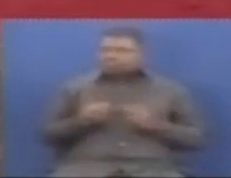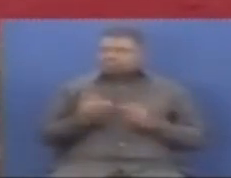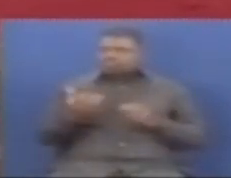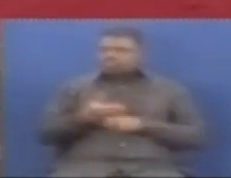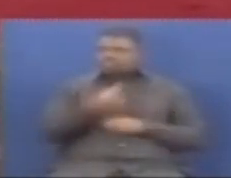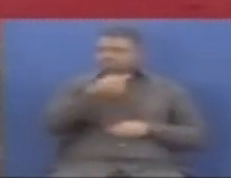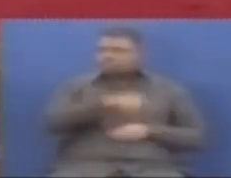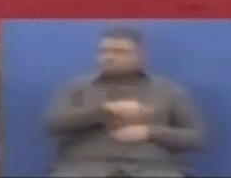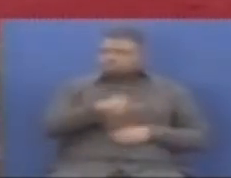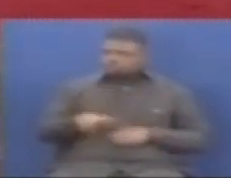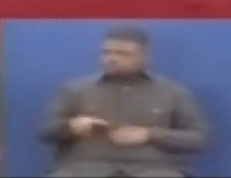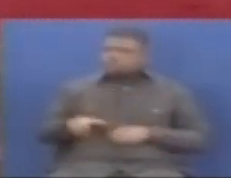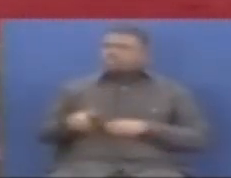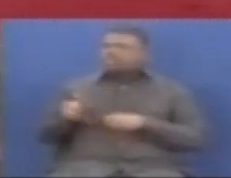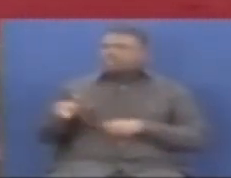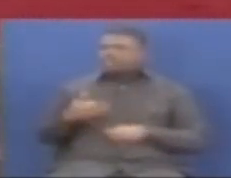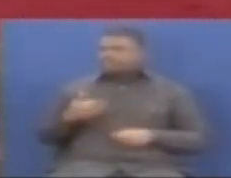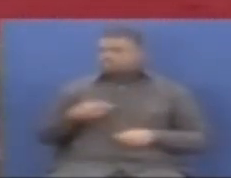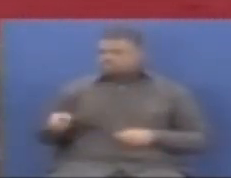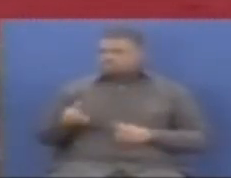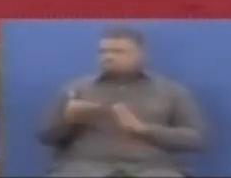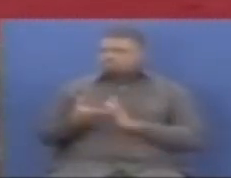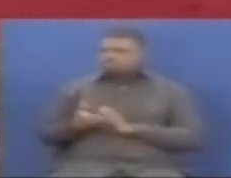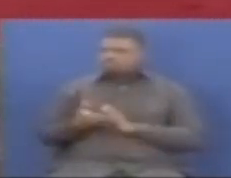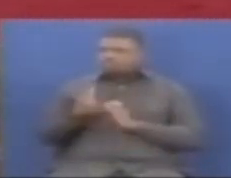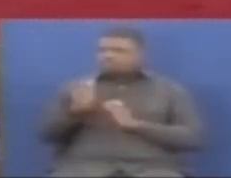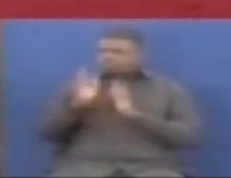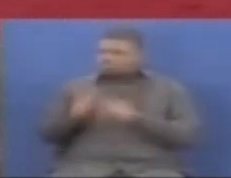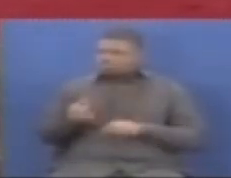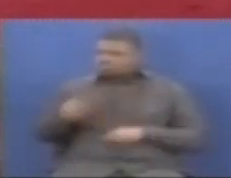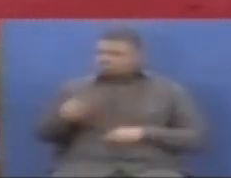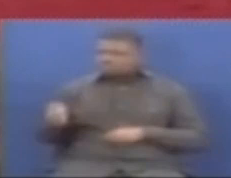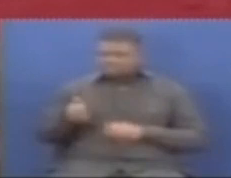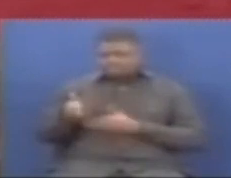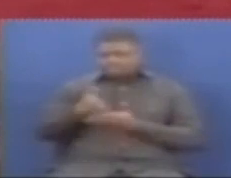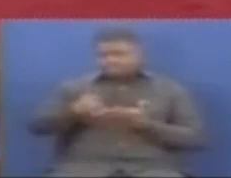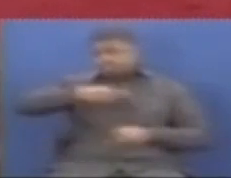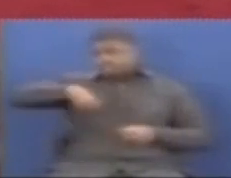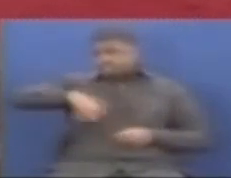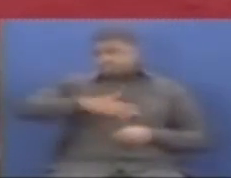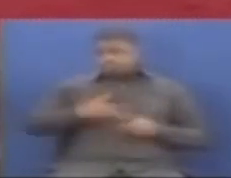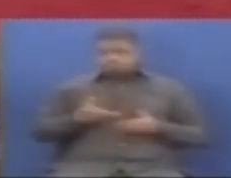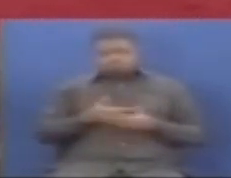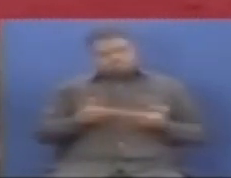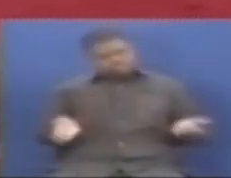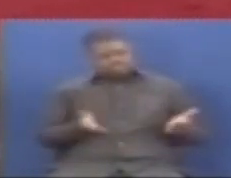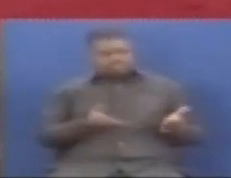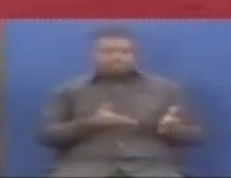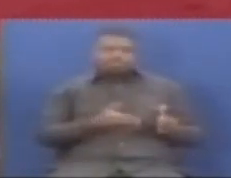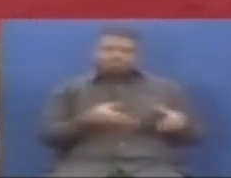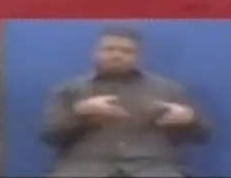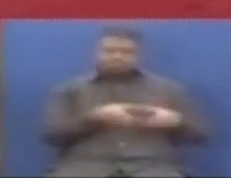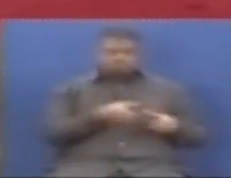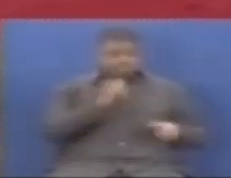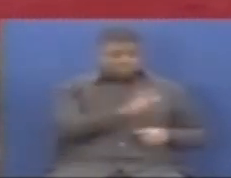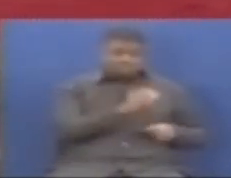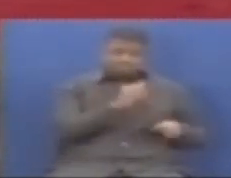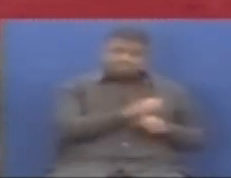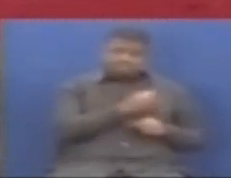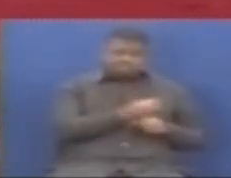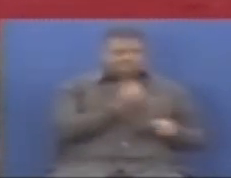nyongeza. Waziri ametoa maelezo mazuri sana kuhusu utafutaji wa masoko ambao unafanywa na